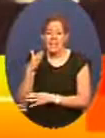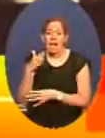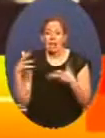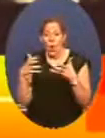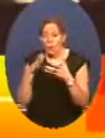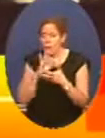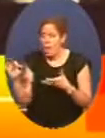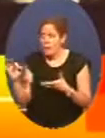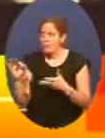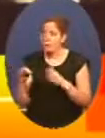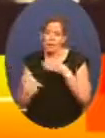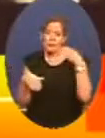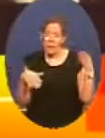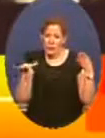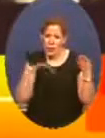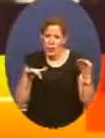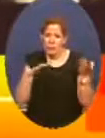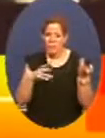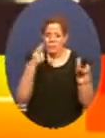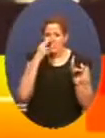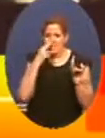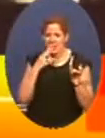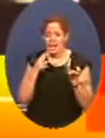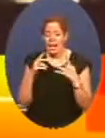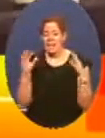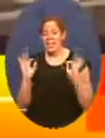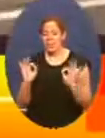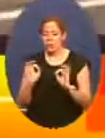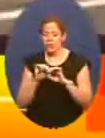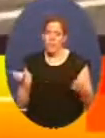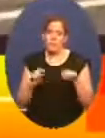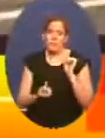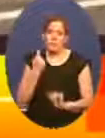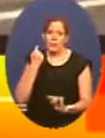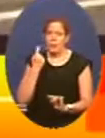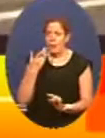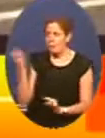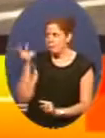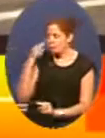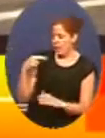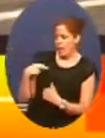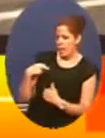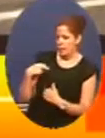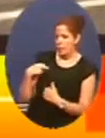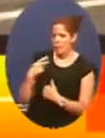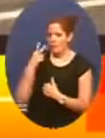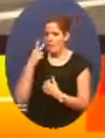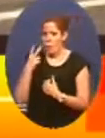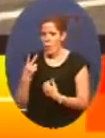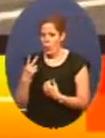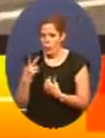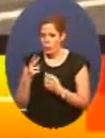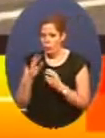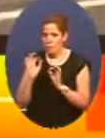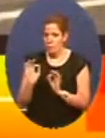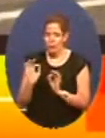משלהם, ושהשמאל האירופאי מנסה לפרק את הלגיטימיות של מדינת הלאום, אז פתאום הימין האירופאי מסתכל עלינו ורואה בנו דווקא חומה,